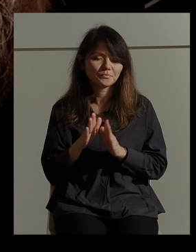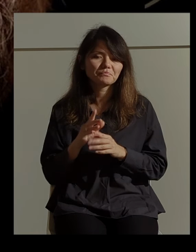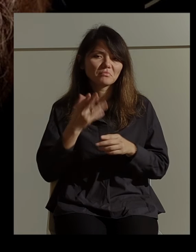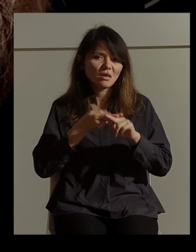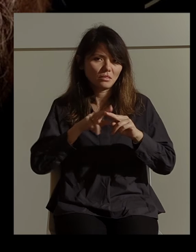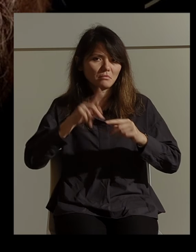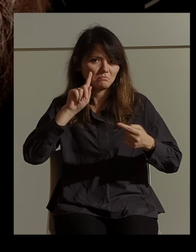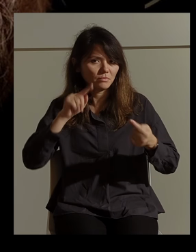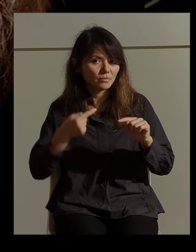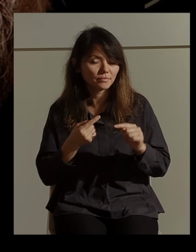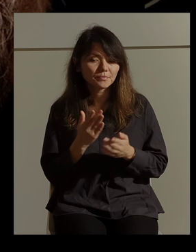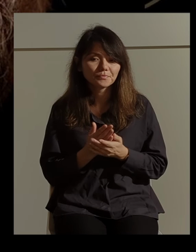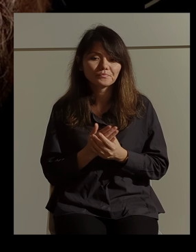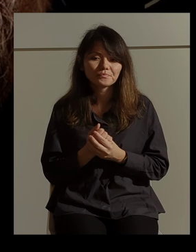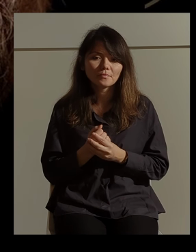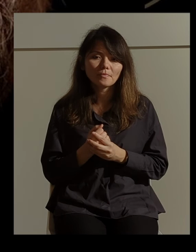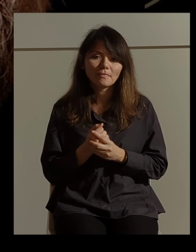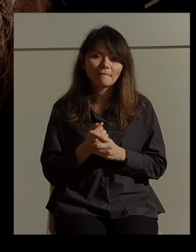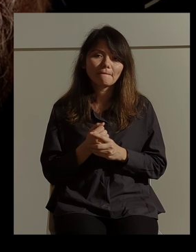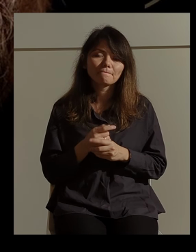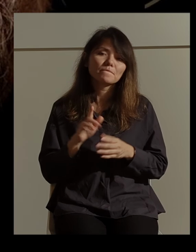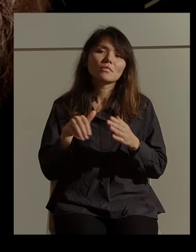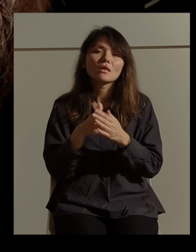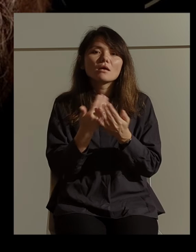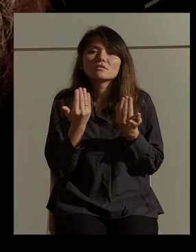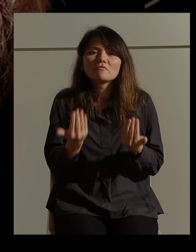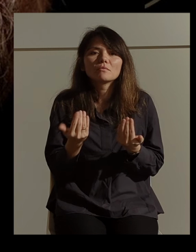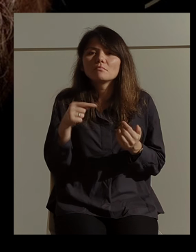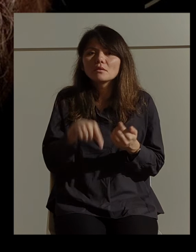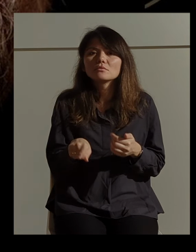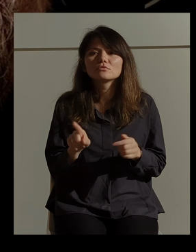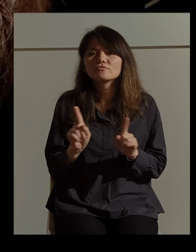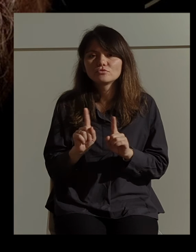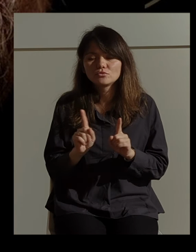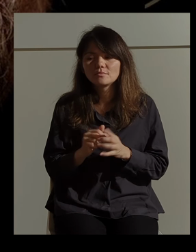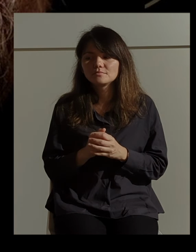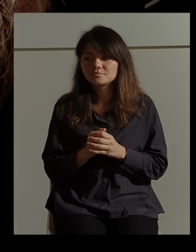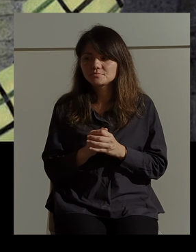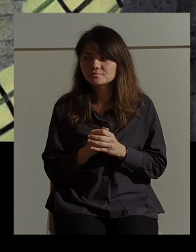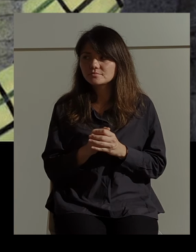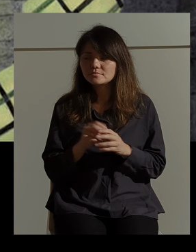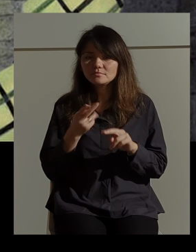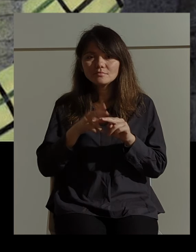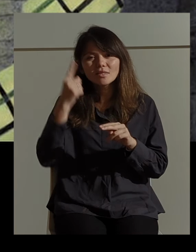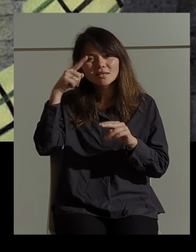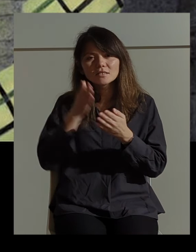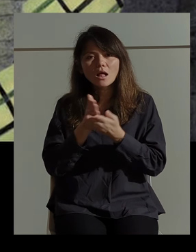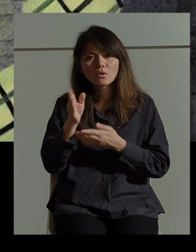а современность тут вот при чём начнём с возвышенного объекта идеологии